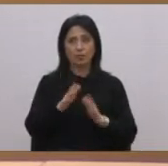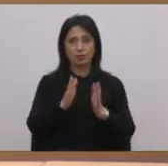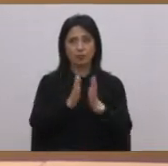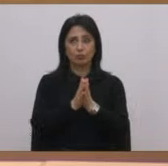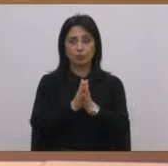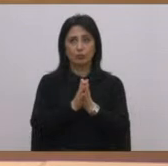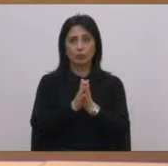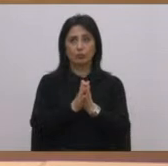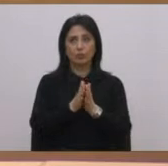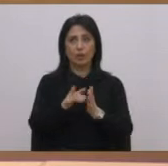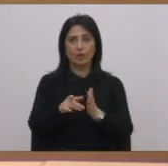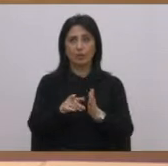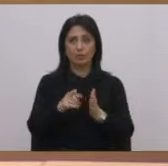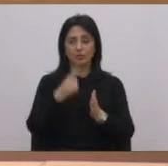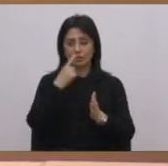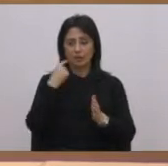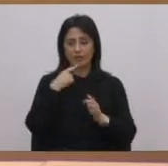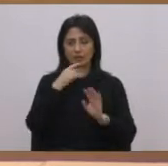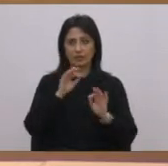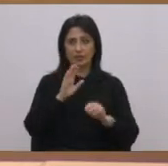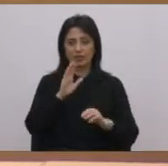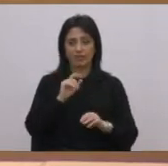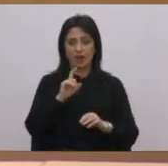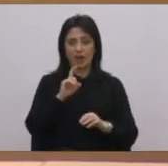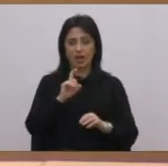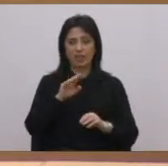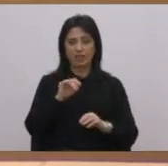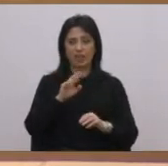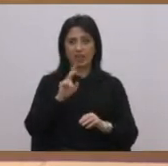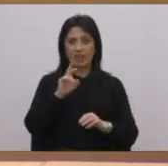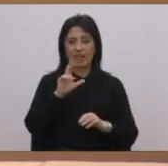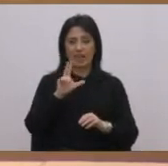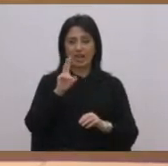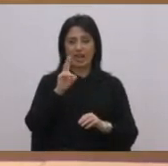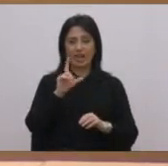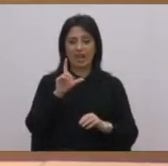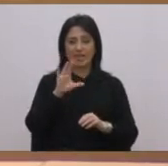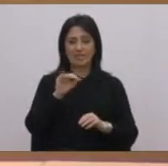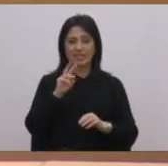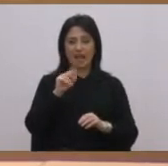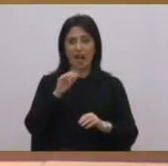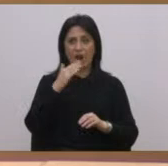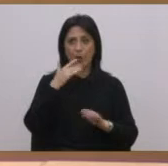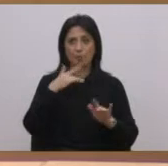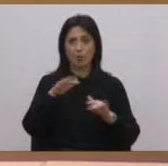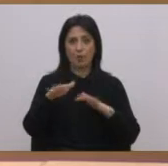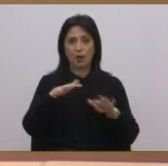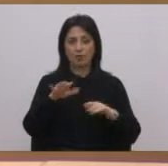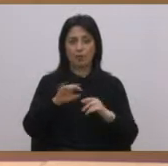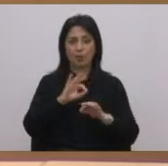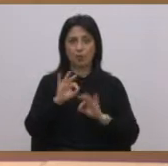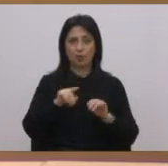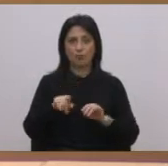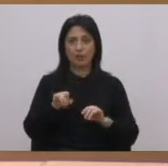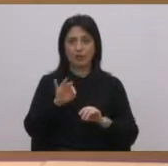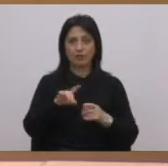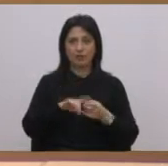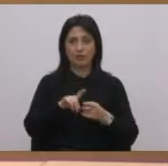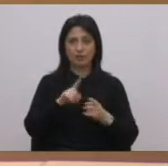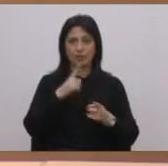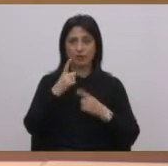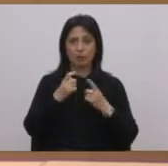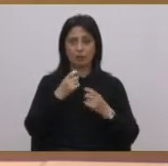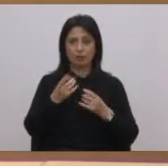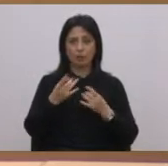გთხოვოთ, რომ აღნიშნე ვახტანგის ქესალო ნაზარლო ვახტანგის წყალმომარაგების პროექტი, ამაზეც რომ